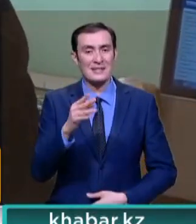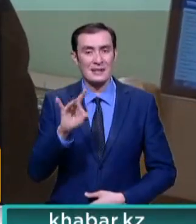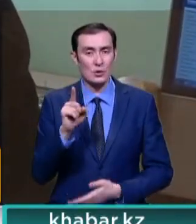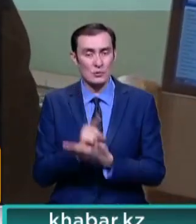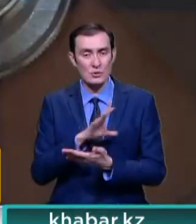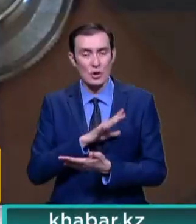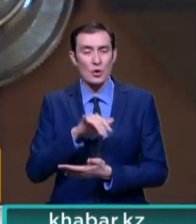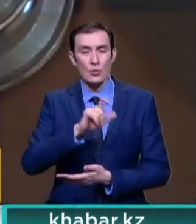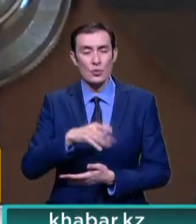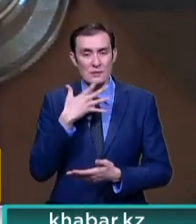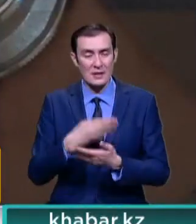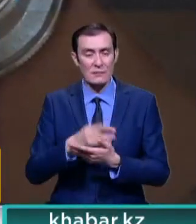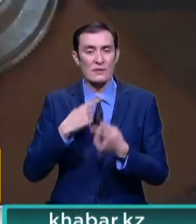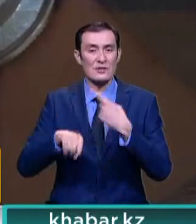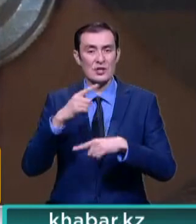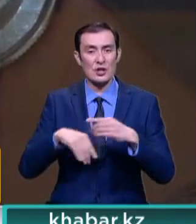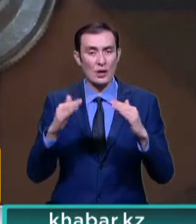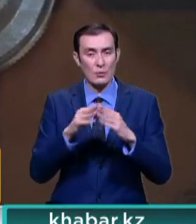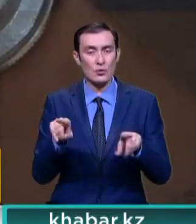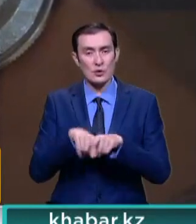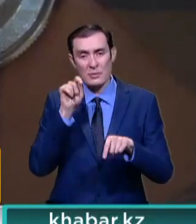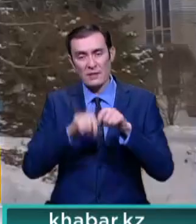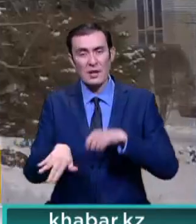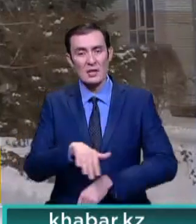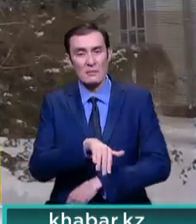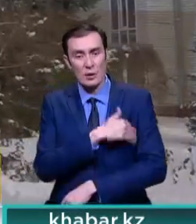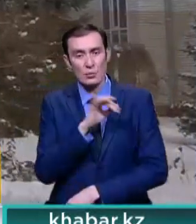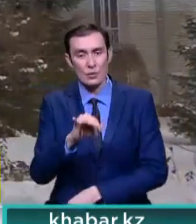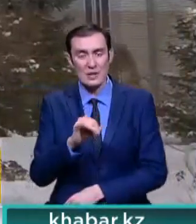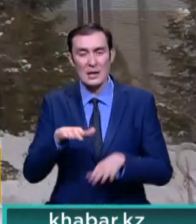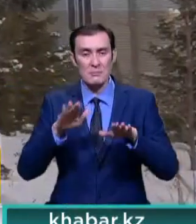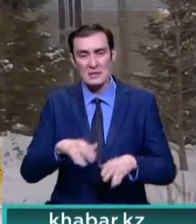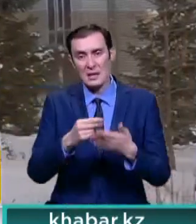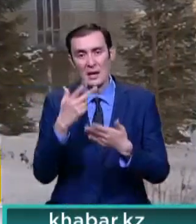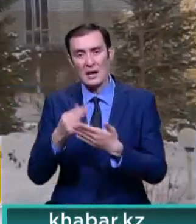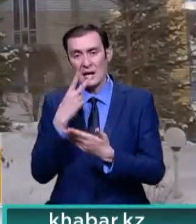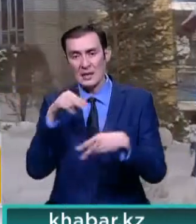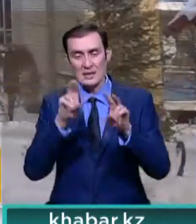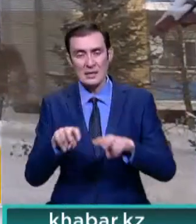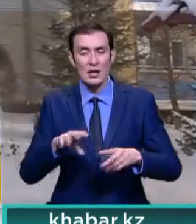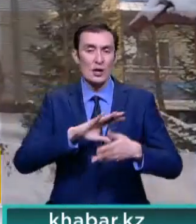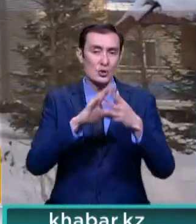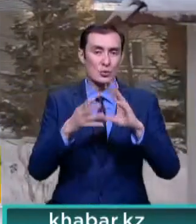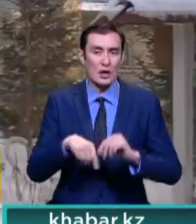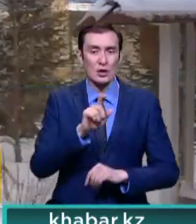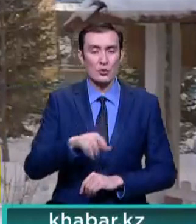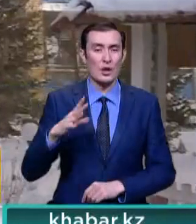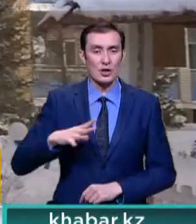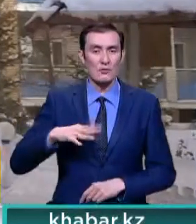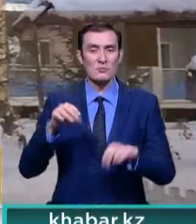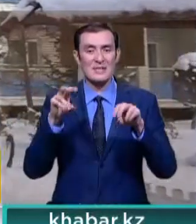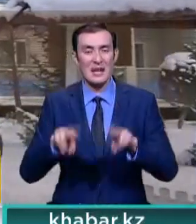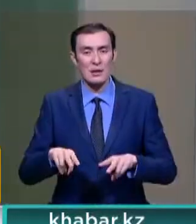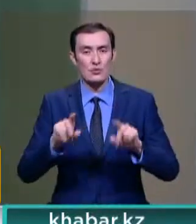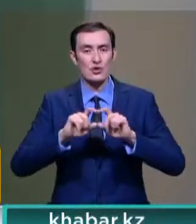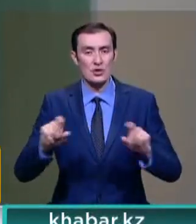У казахстанцев же при возвращении домой проверяют температуру и на месте берут анализы. Результатов люди ожидают в